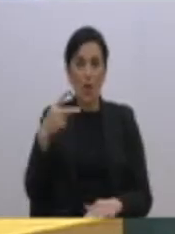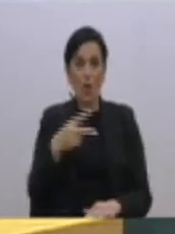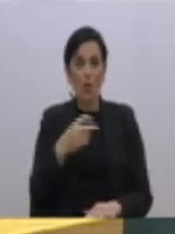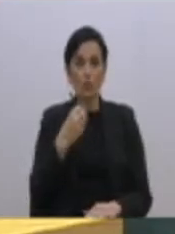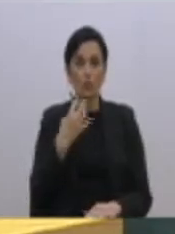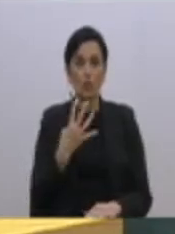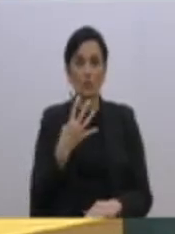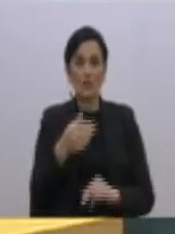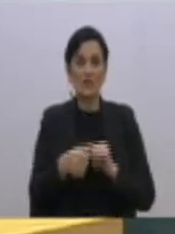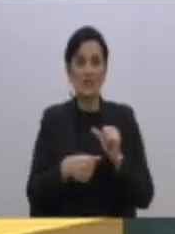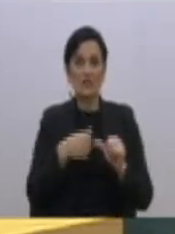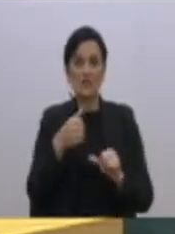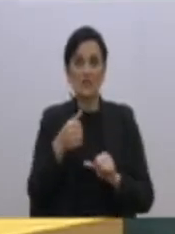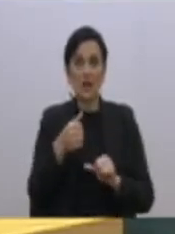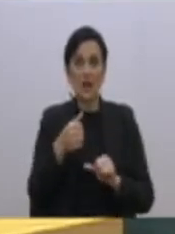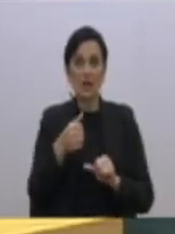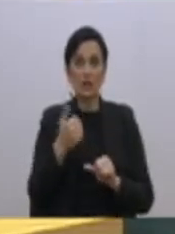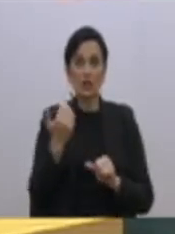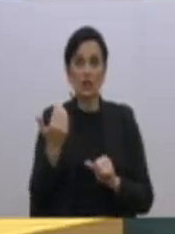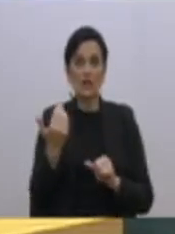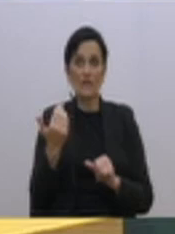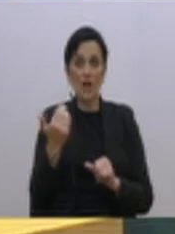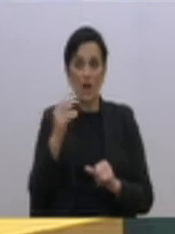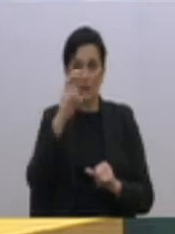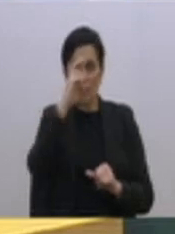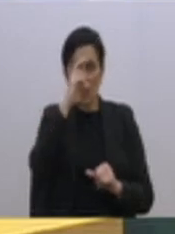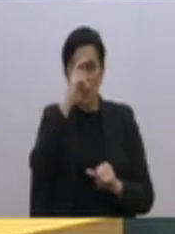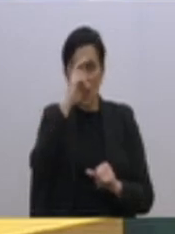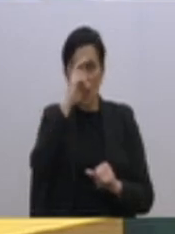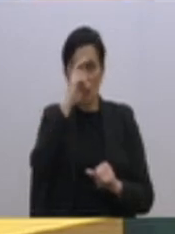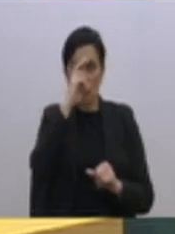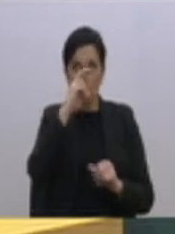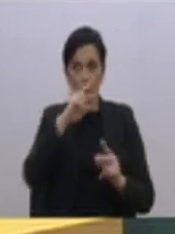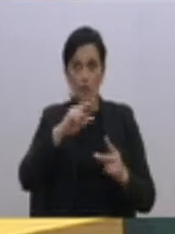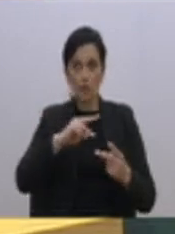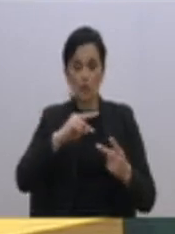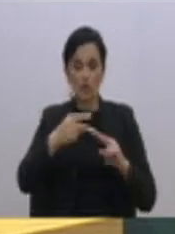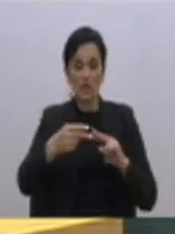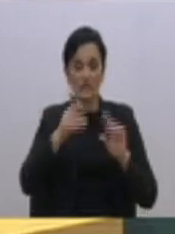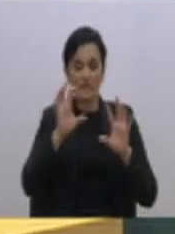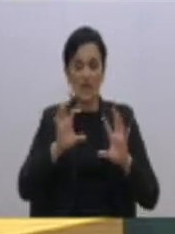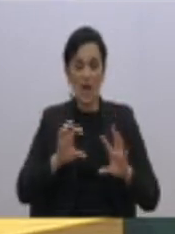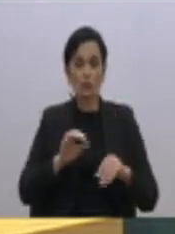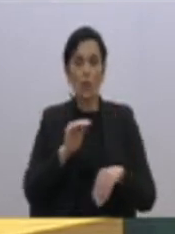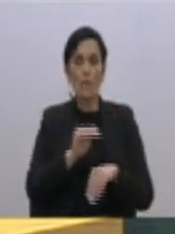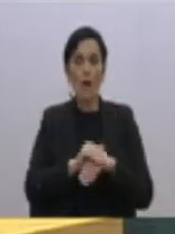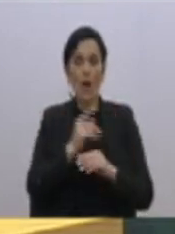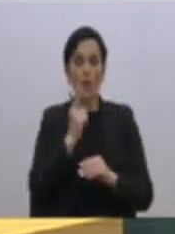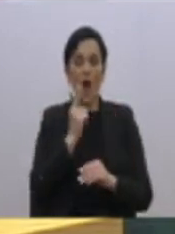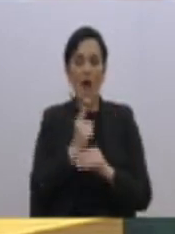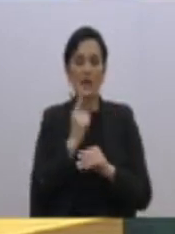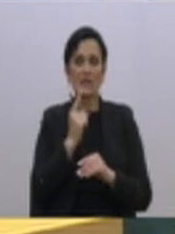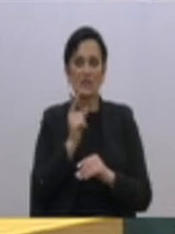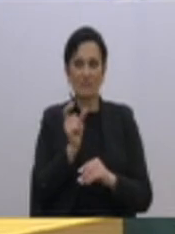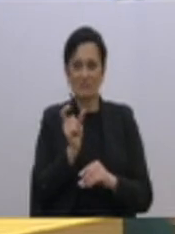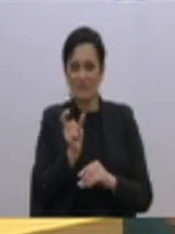2014 წელს თქვენმა ხელისუფლებამ შეცვალა კანონი და ფაქტობრივად აკრძალა, ნუ რაღაცა